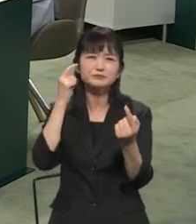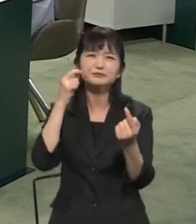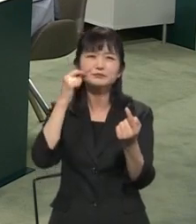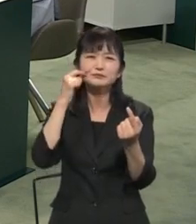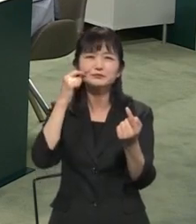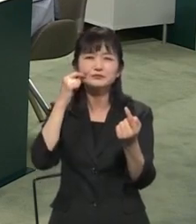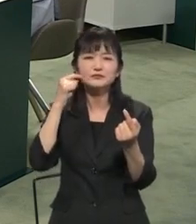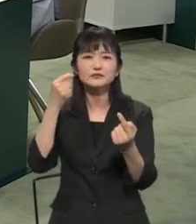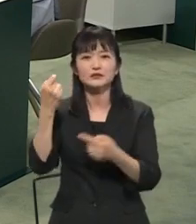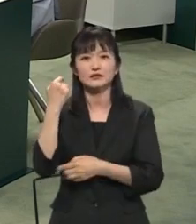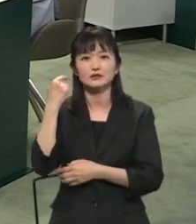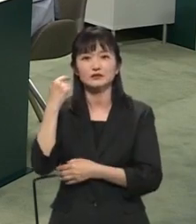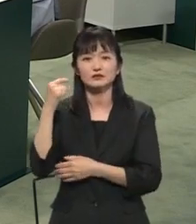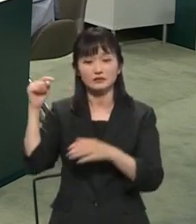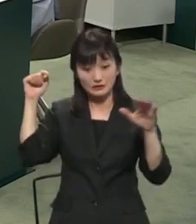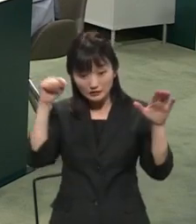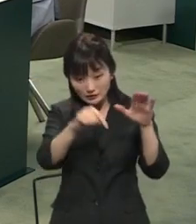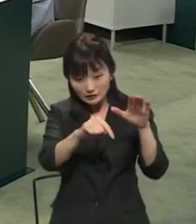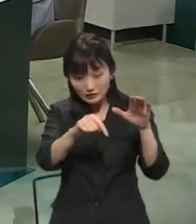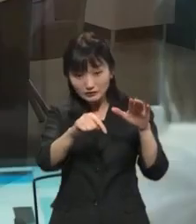목소리 잠깐 들어보고 이어가겠습니다